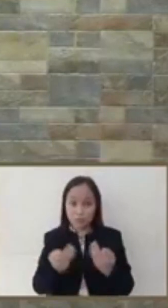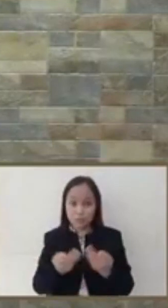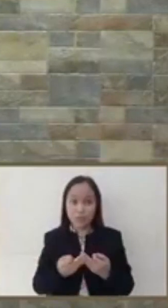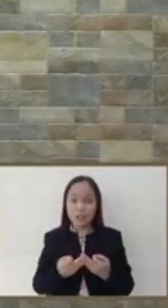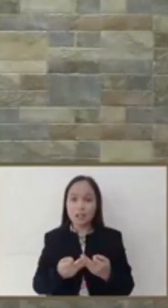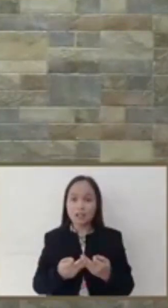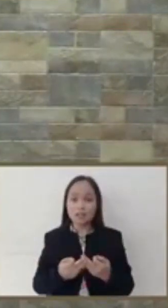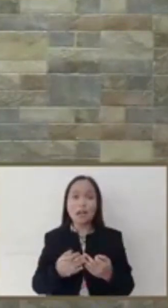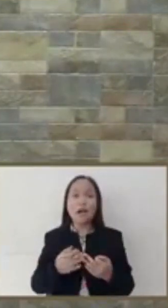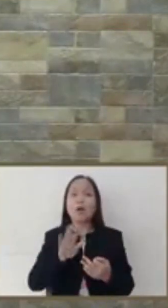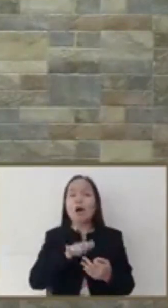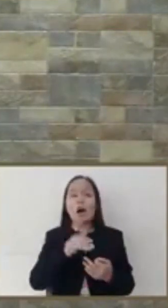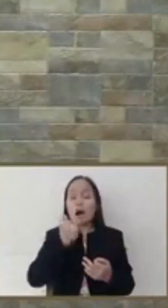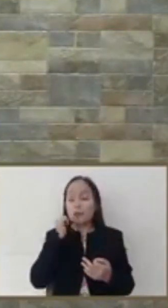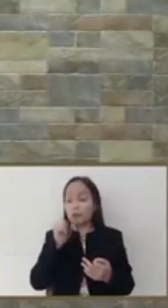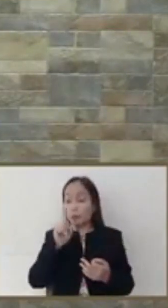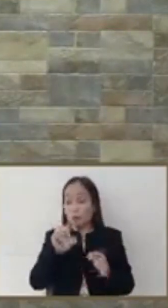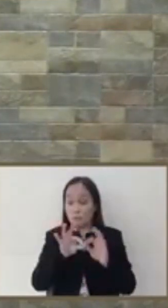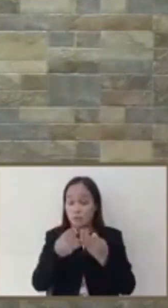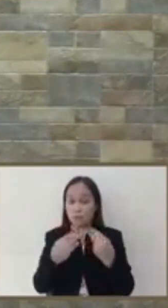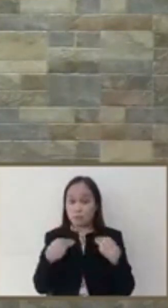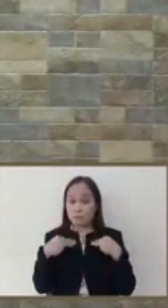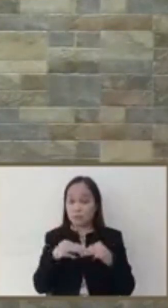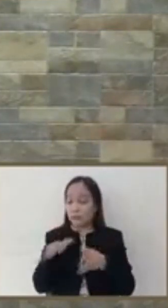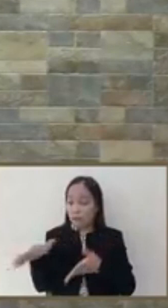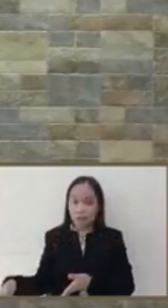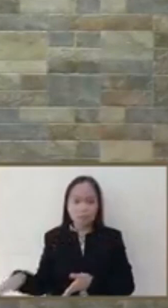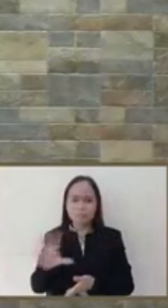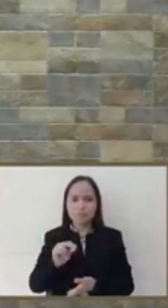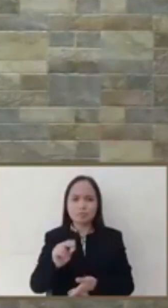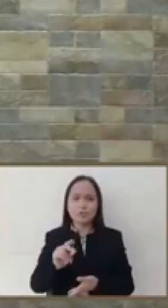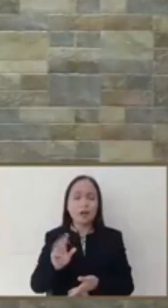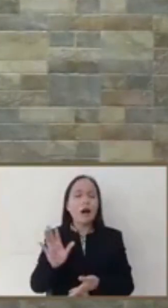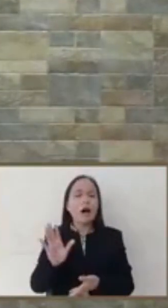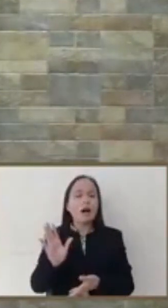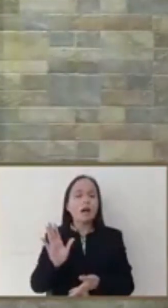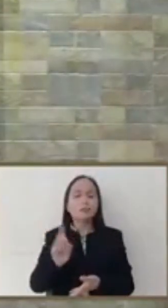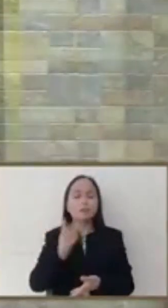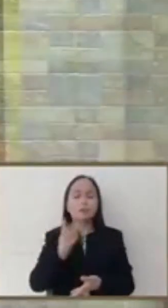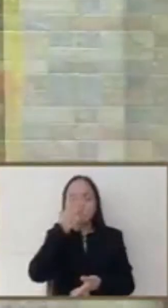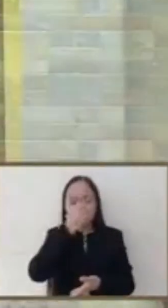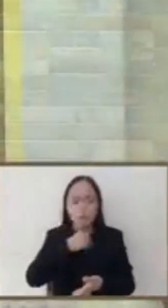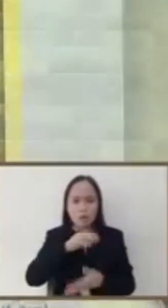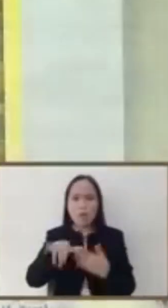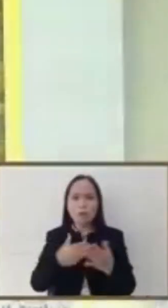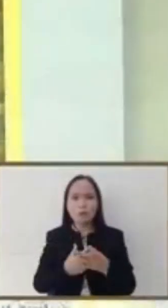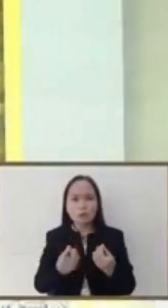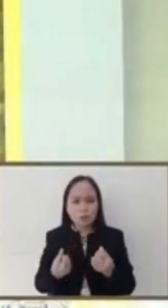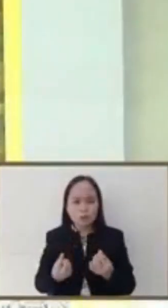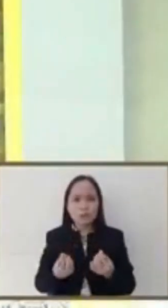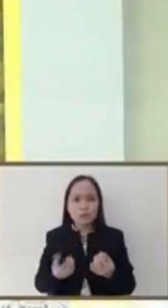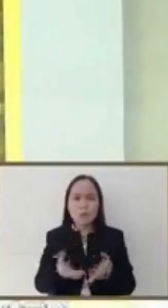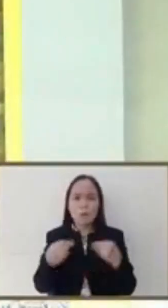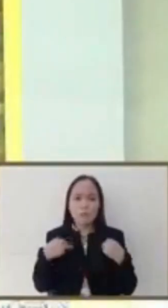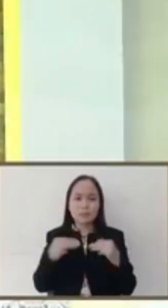ni isang miyembro sa pamilya mo ay maiwan. Now, do you understand? Gaano kaganda, mga kapatid, na lahat ng nakikita mo, lahat ng miyembro ng pamilya,